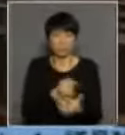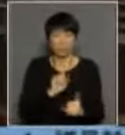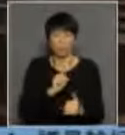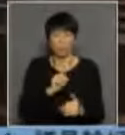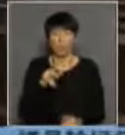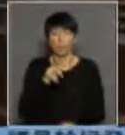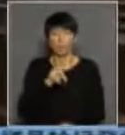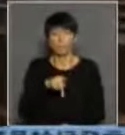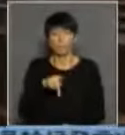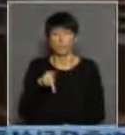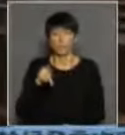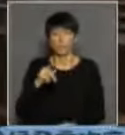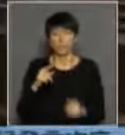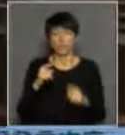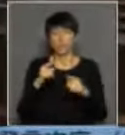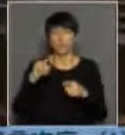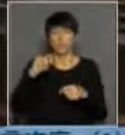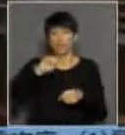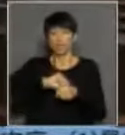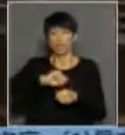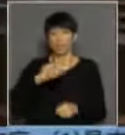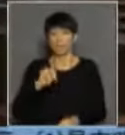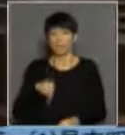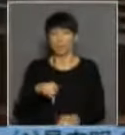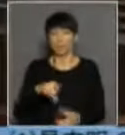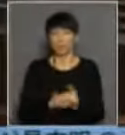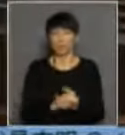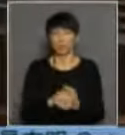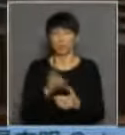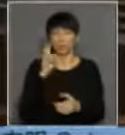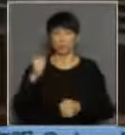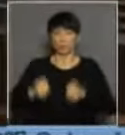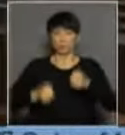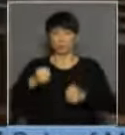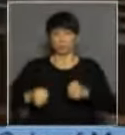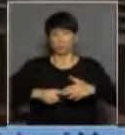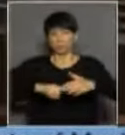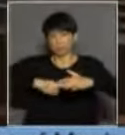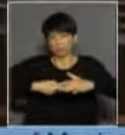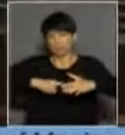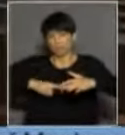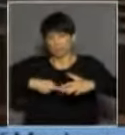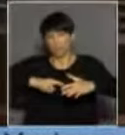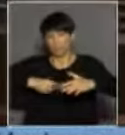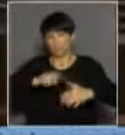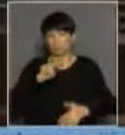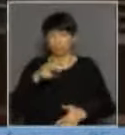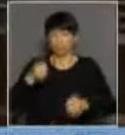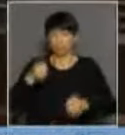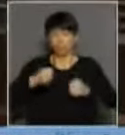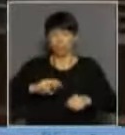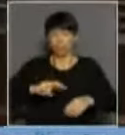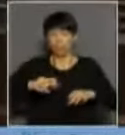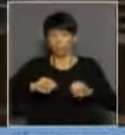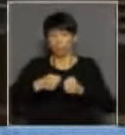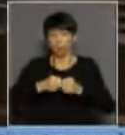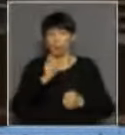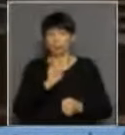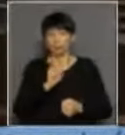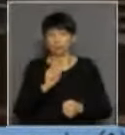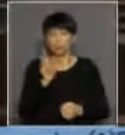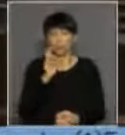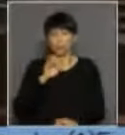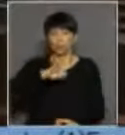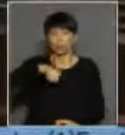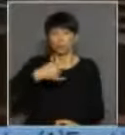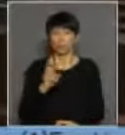能一班或者整車嘅師傅又好，技工又好，去睇下架車有冇壞。如果是用JR， 可能